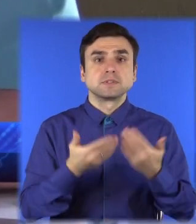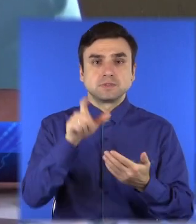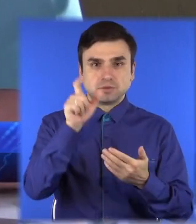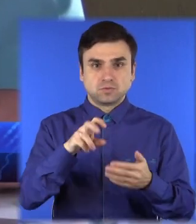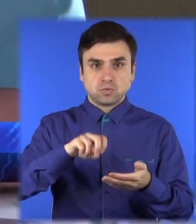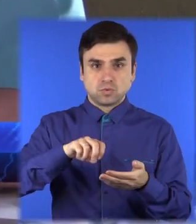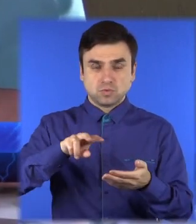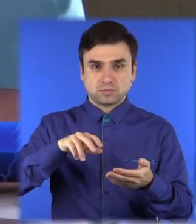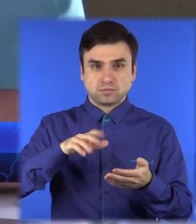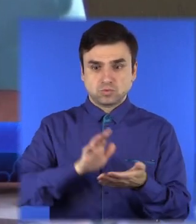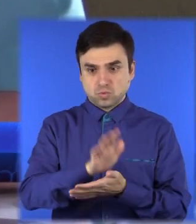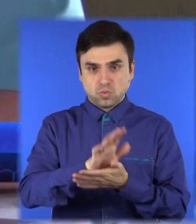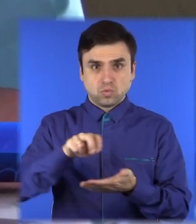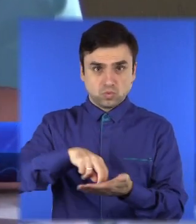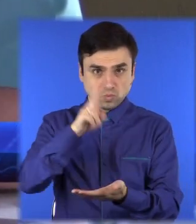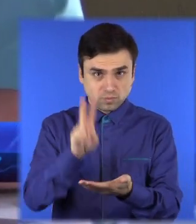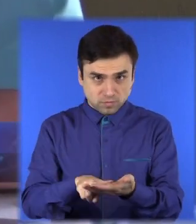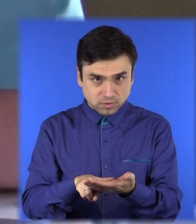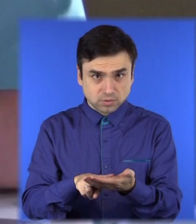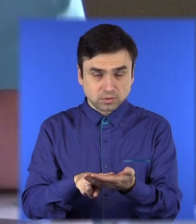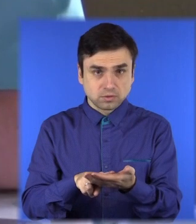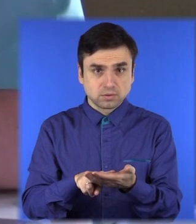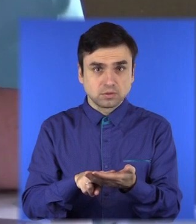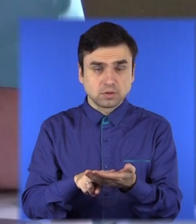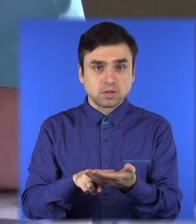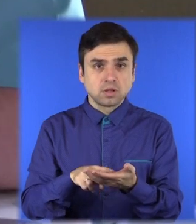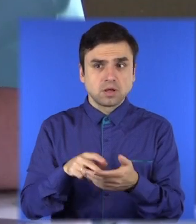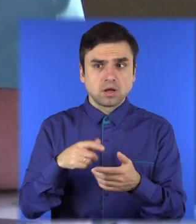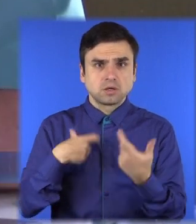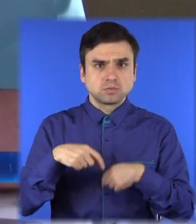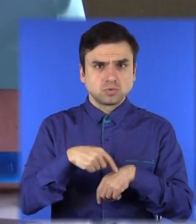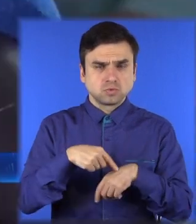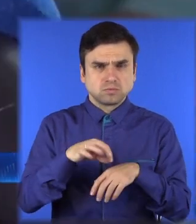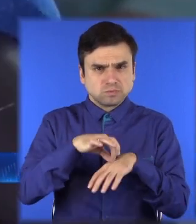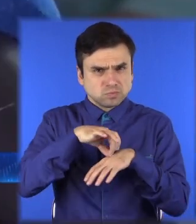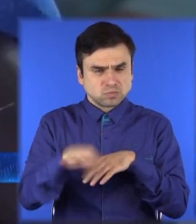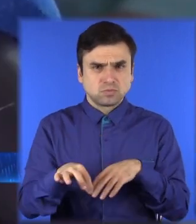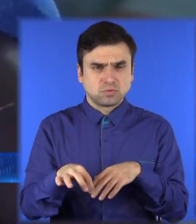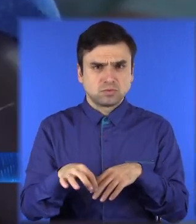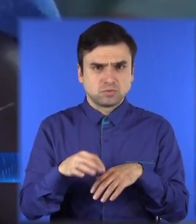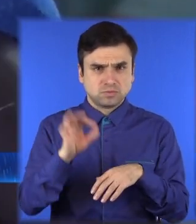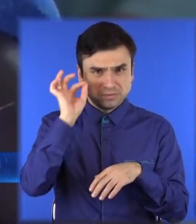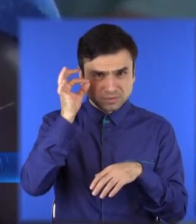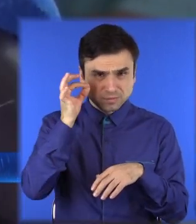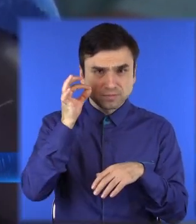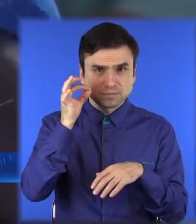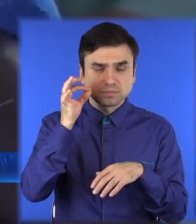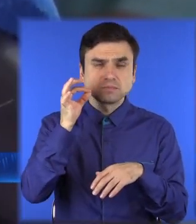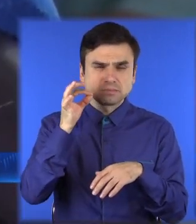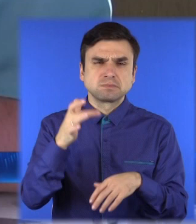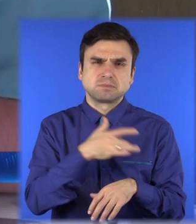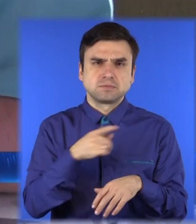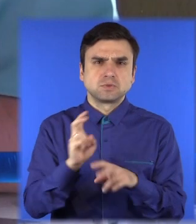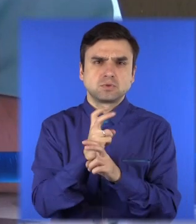на ожеледиці, якщо почула після цього дуже різкий біль, то це може бути ознаки